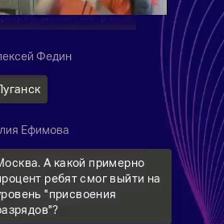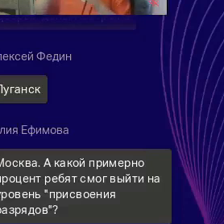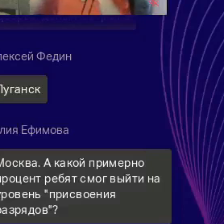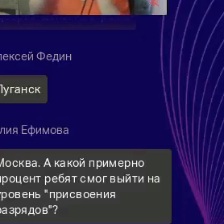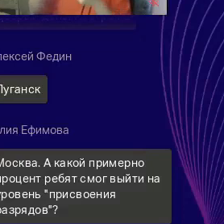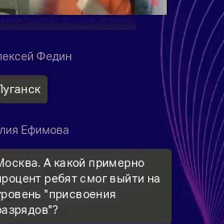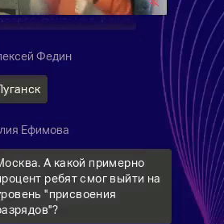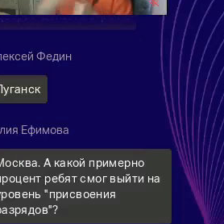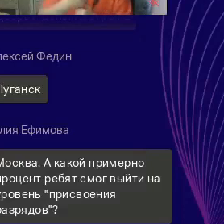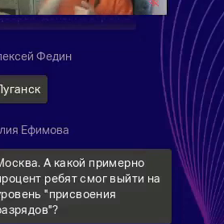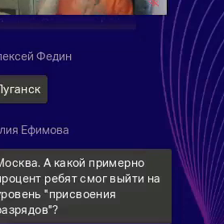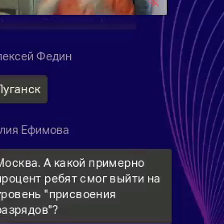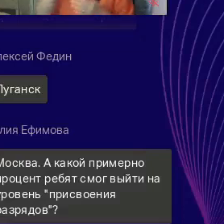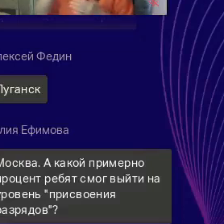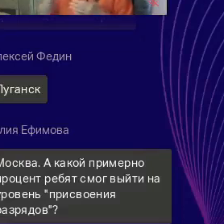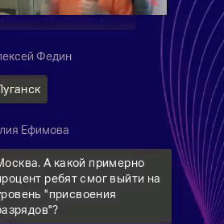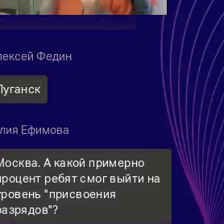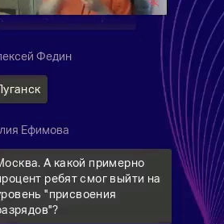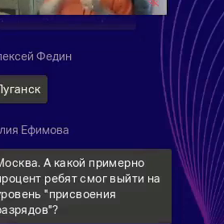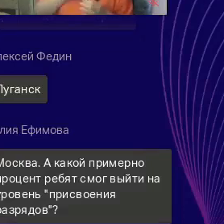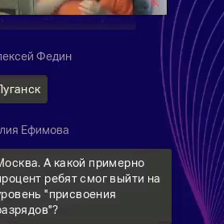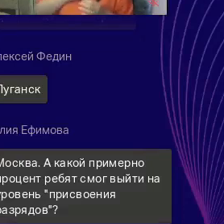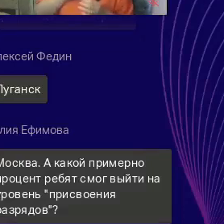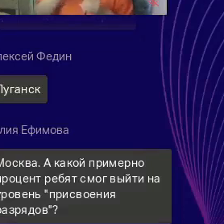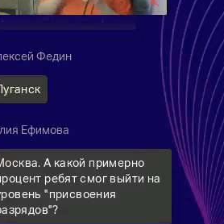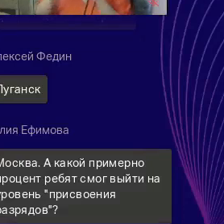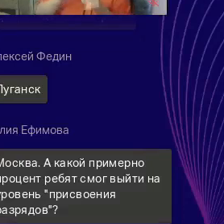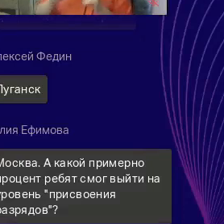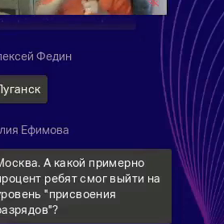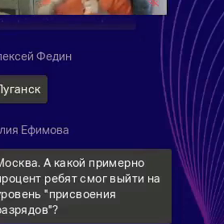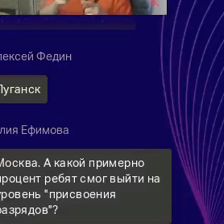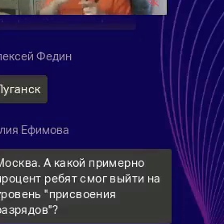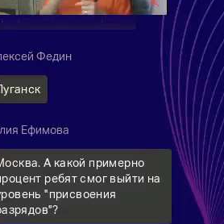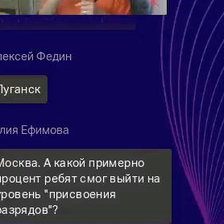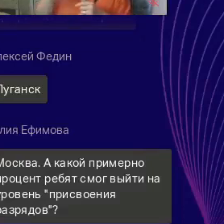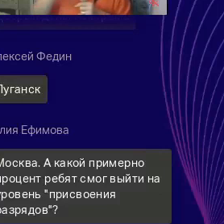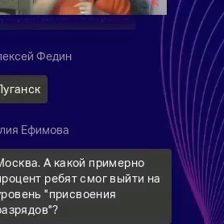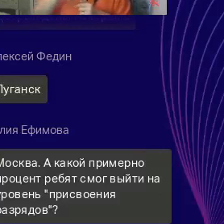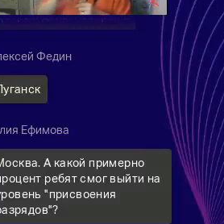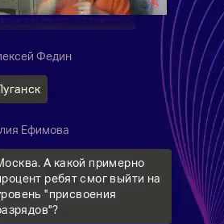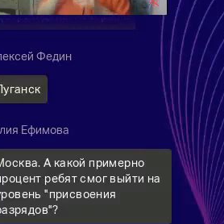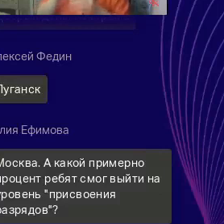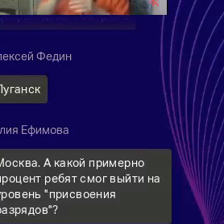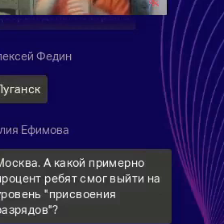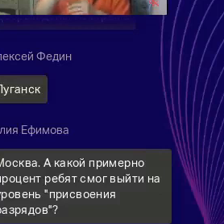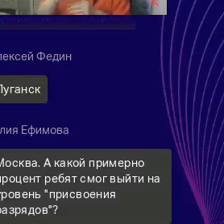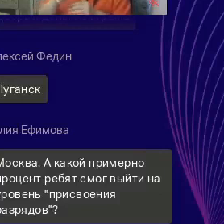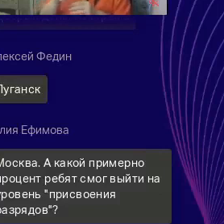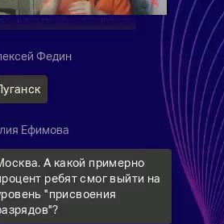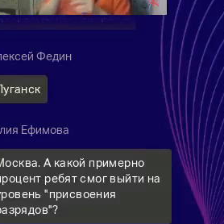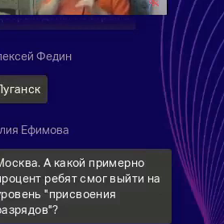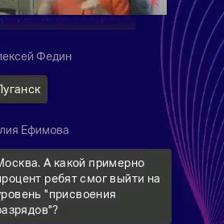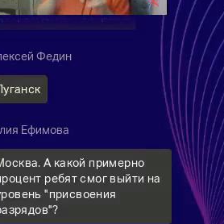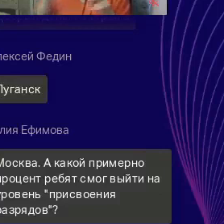неделе. И если будете присоединяться к нашим семинарам, вот, мы введем туда непосредственно